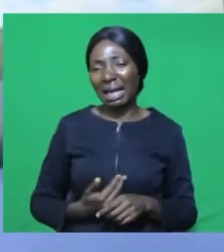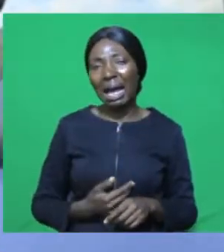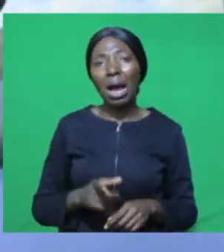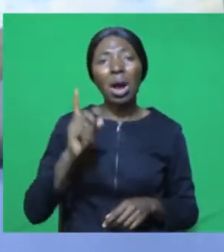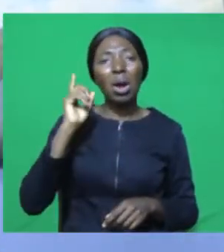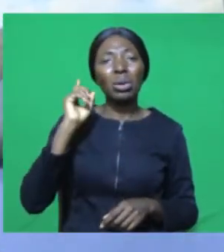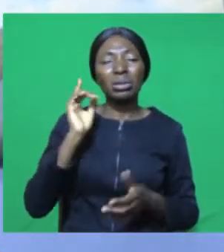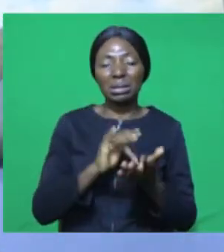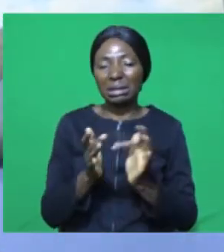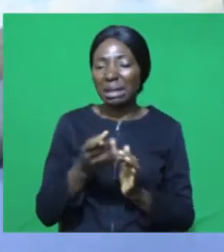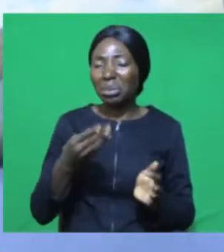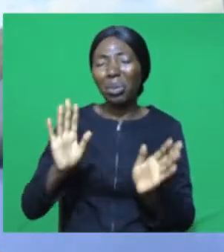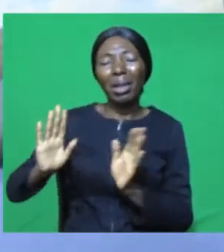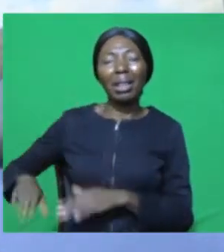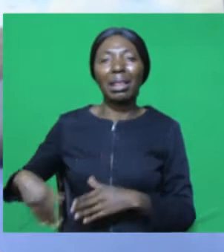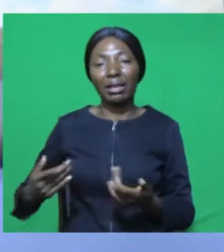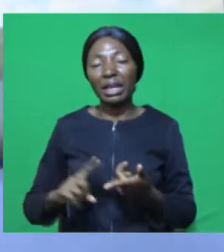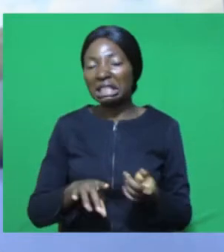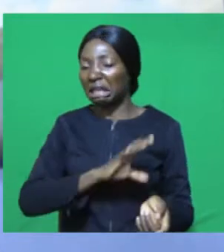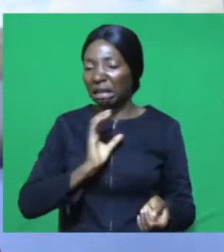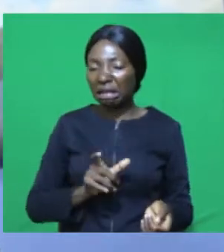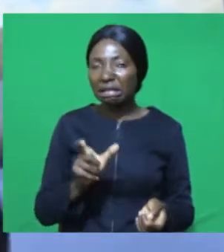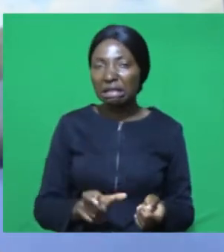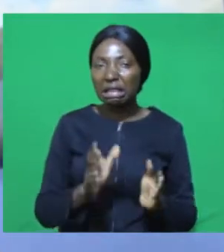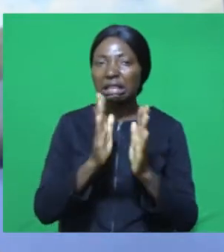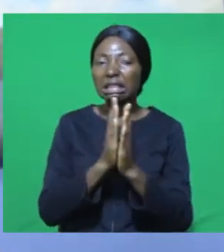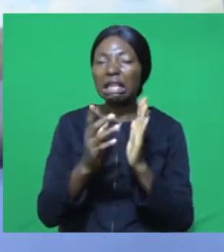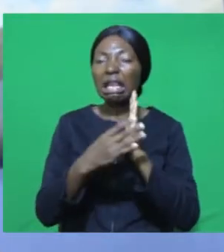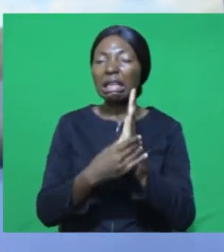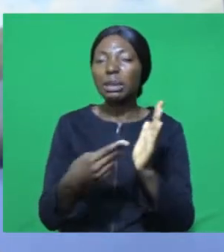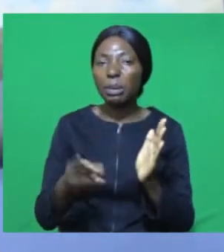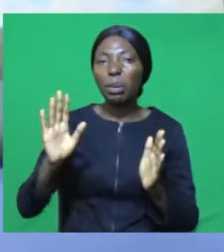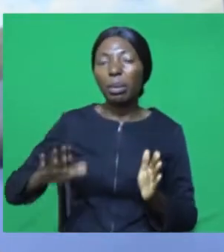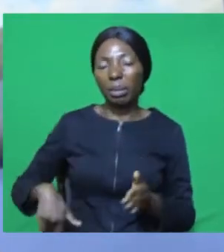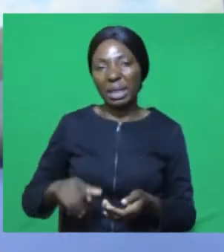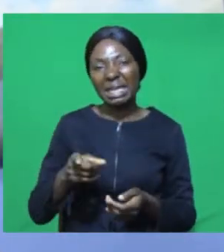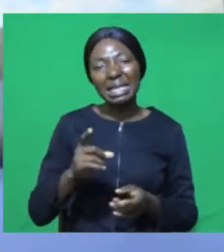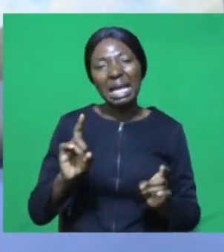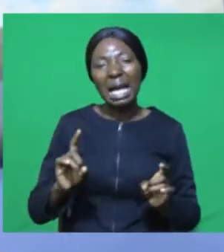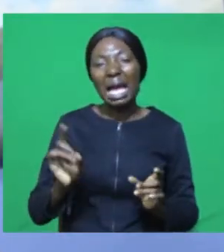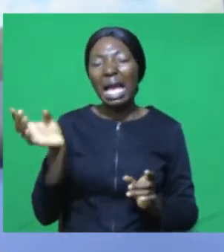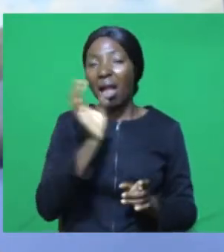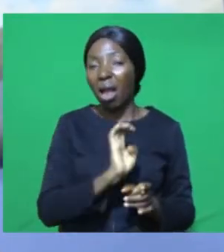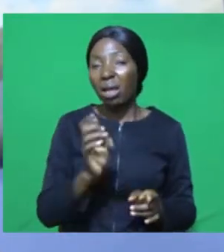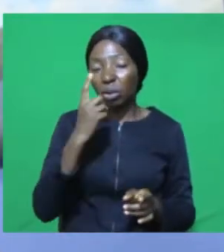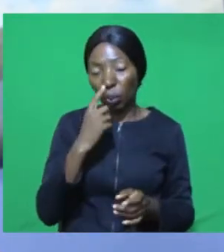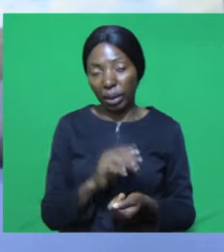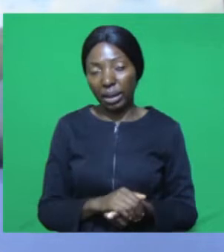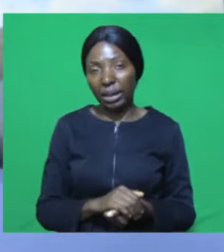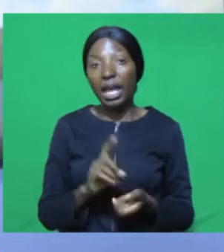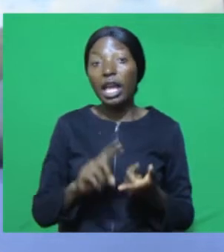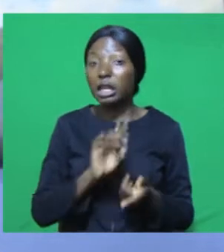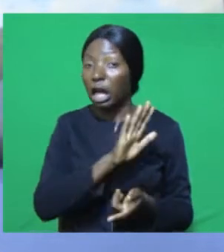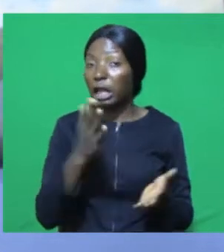Jesu amiswa padivi chechi yakuita zvinosvika rii nezvinhu zvakadaiso ndaunzwa ndauverenga mubvunzo ndobva